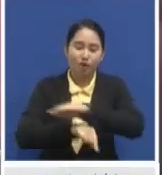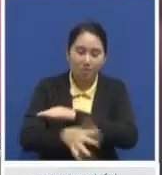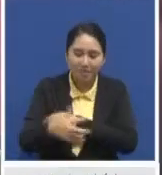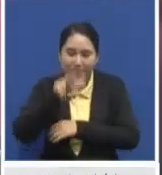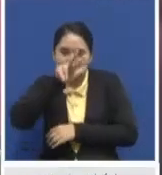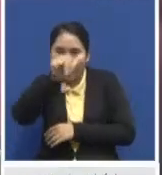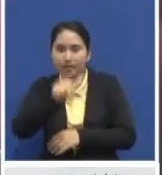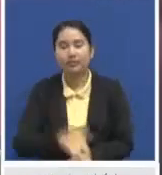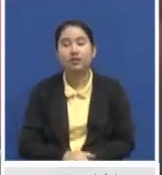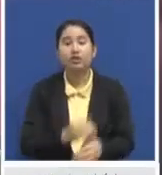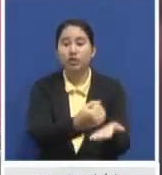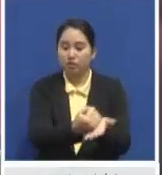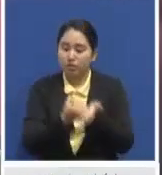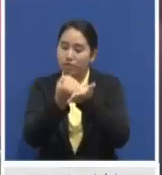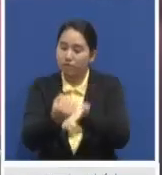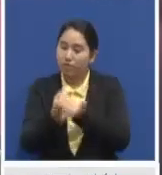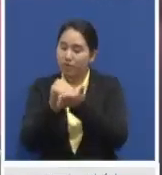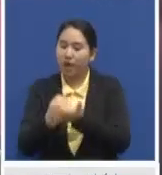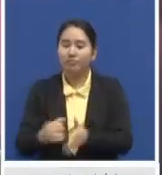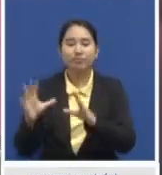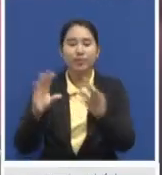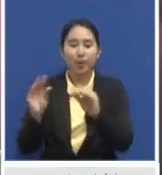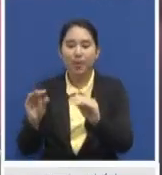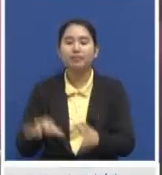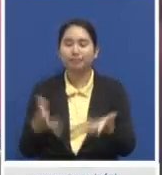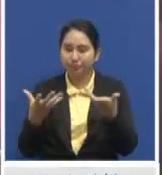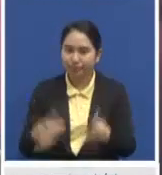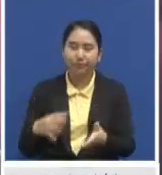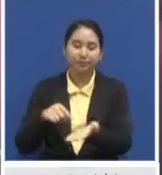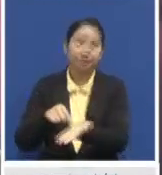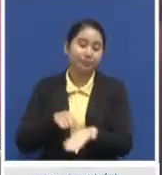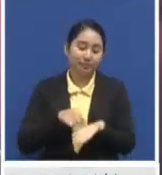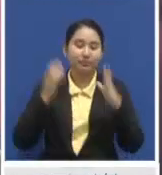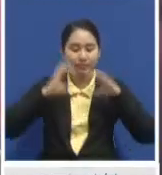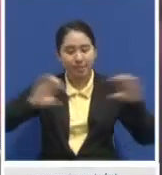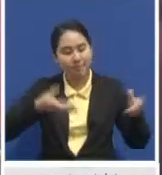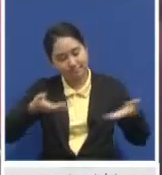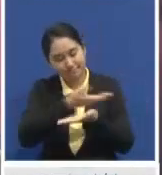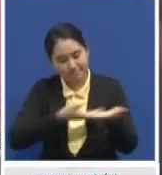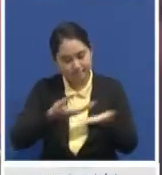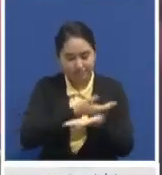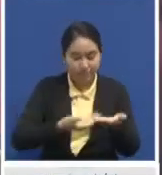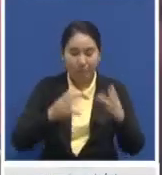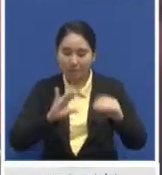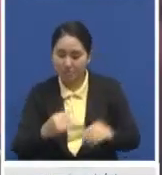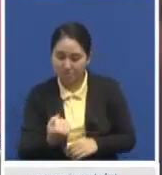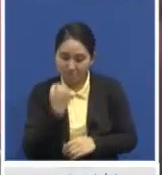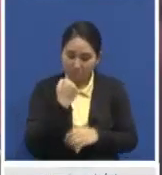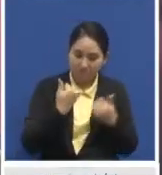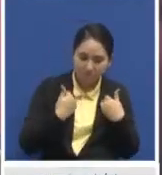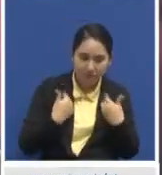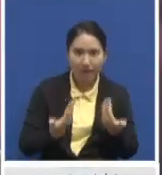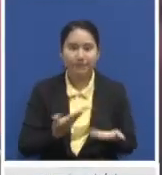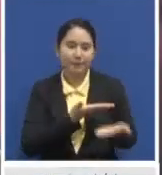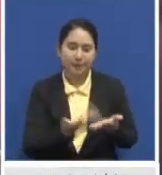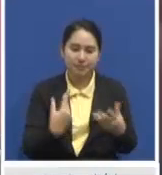ก็มาช่วยกันท่านพูดมารัฐบาลก็ต้องเอากลับไปดูเอาไปเคร่งครัดเอาไปทำเหมาะสมหรือไม่จะซื้อเ